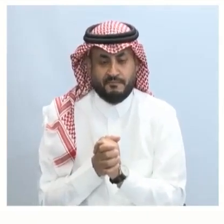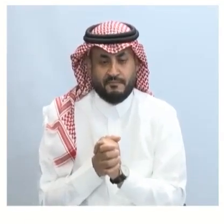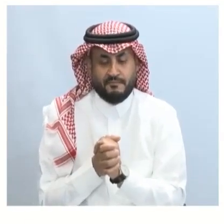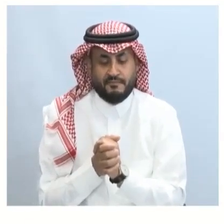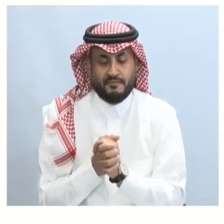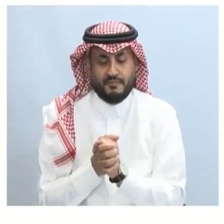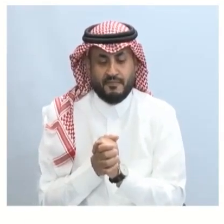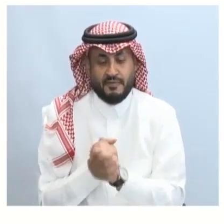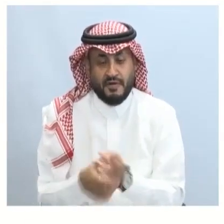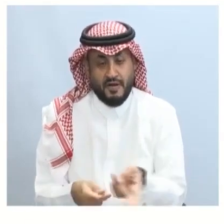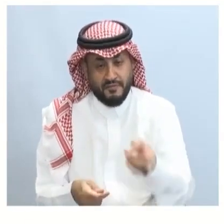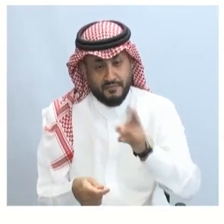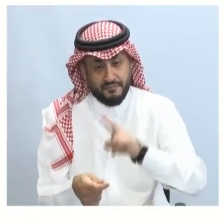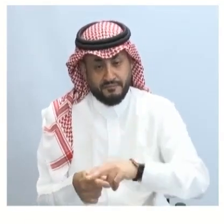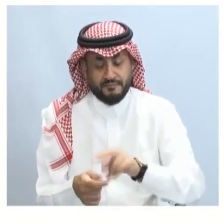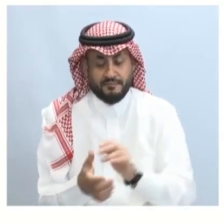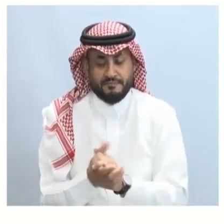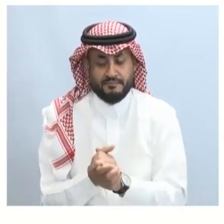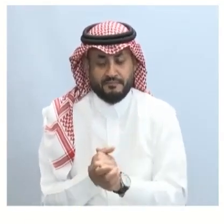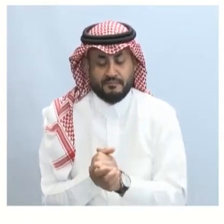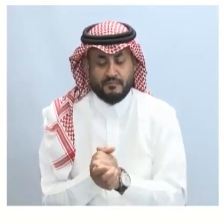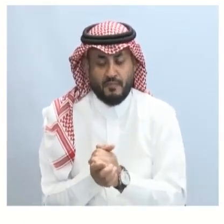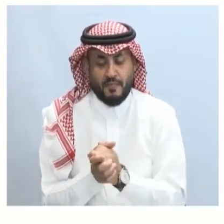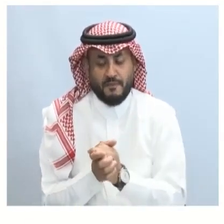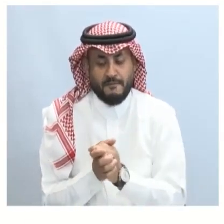ماذا نقول بعد